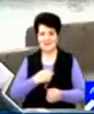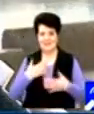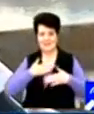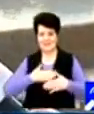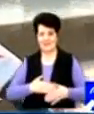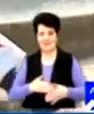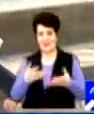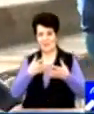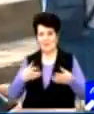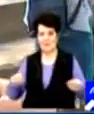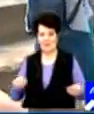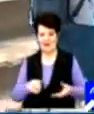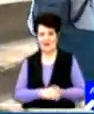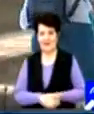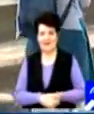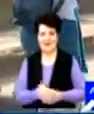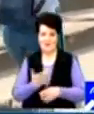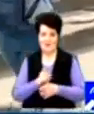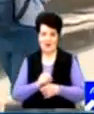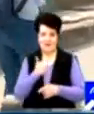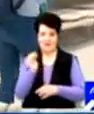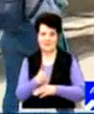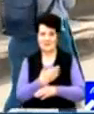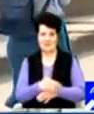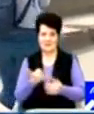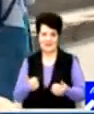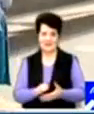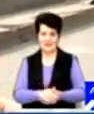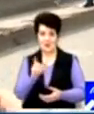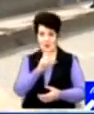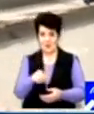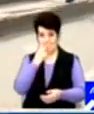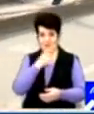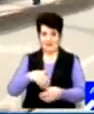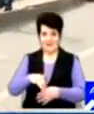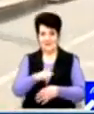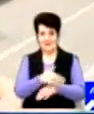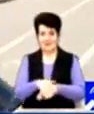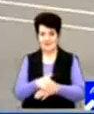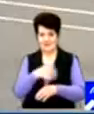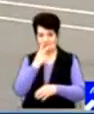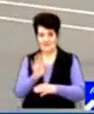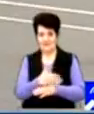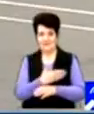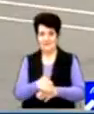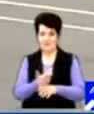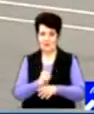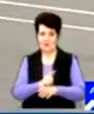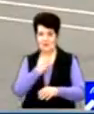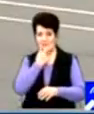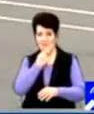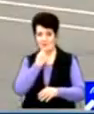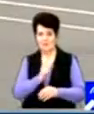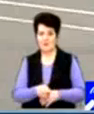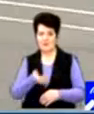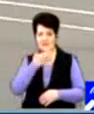plăcerea primăverii. Cum este azi în parcă? Foarte bine, foarte bine și adică oamenii au ieșit din casă, se odihnesc la maximum. Foarte frumos petrecem timpul,